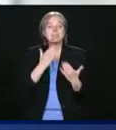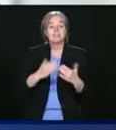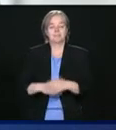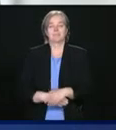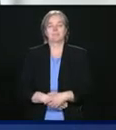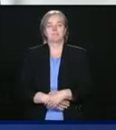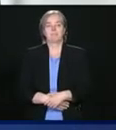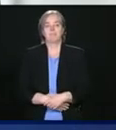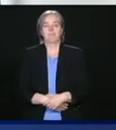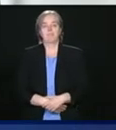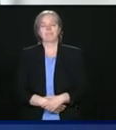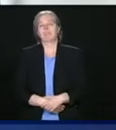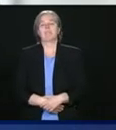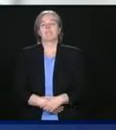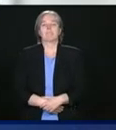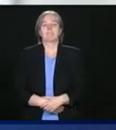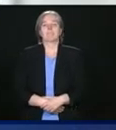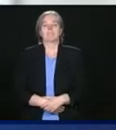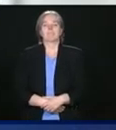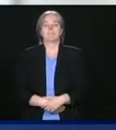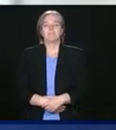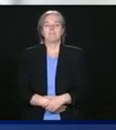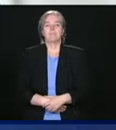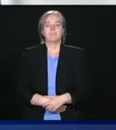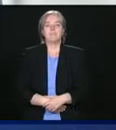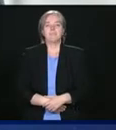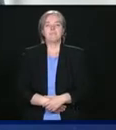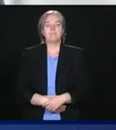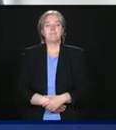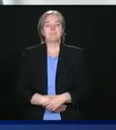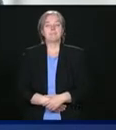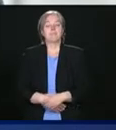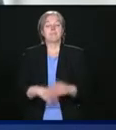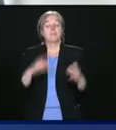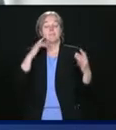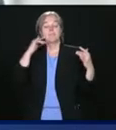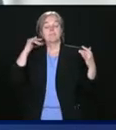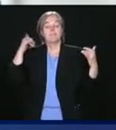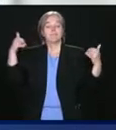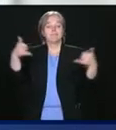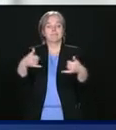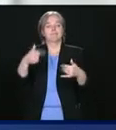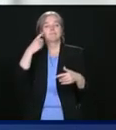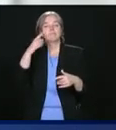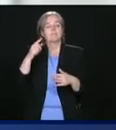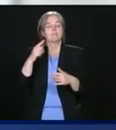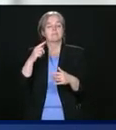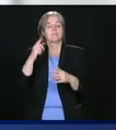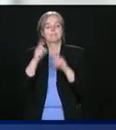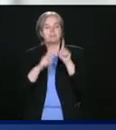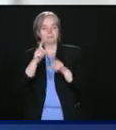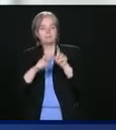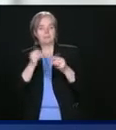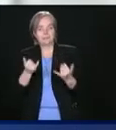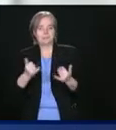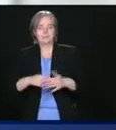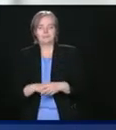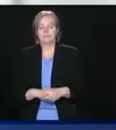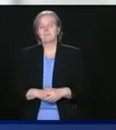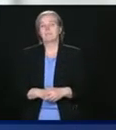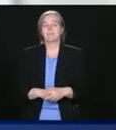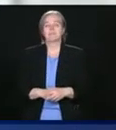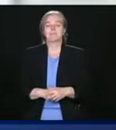Thank you, Prime Minister. We'll now go to the phone lines for some questions. Just a reminder, it's one question, one follow-up. Operator. Thank